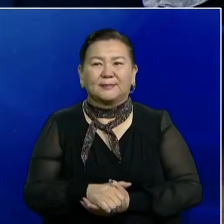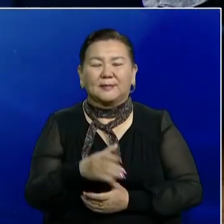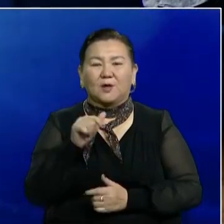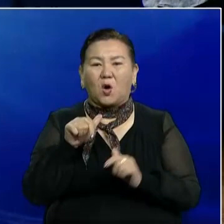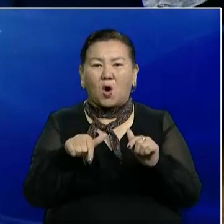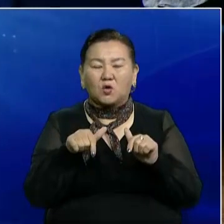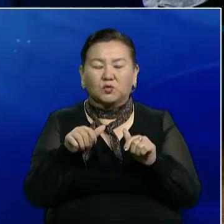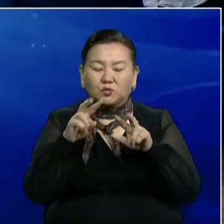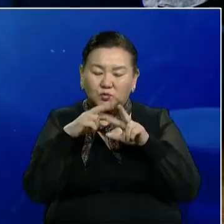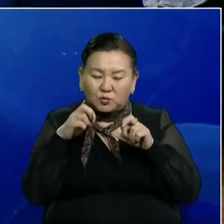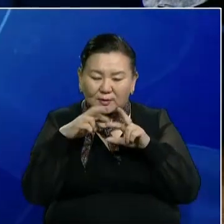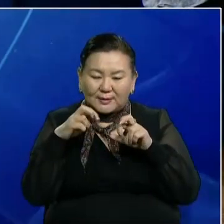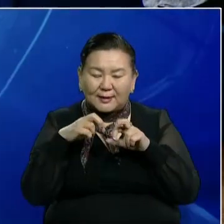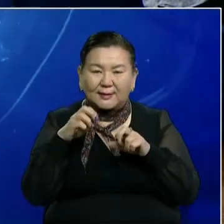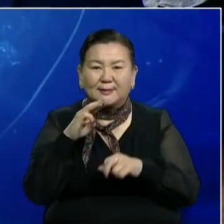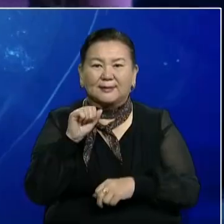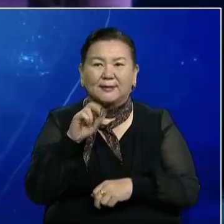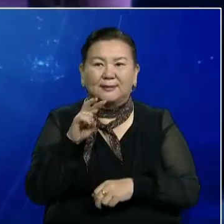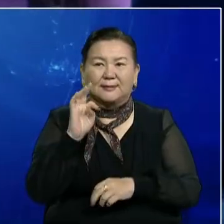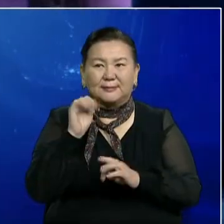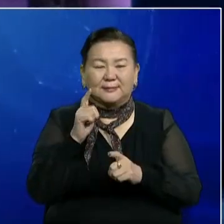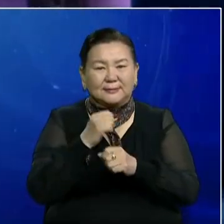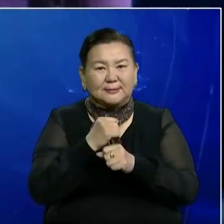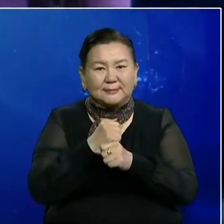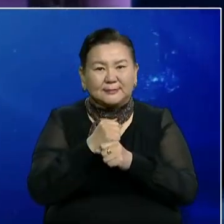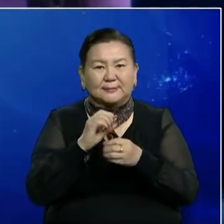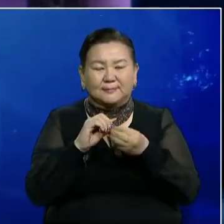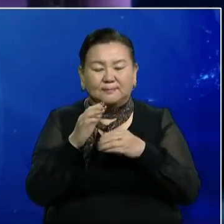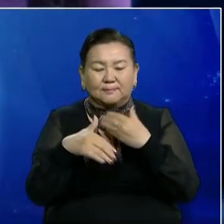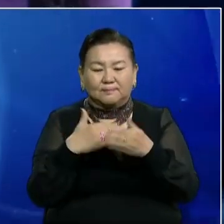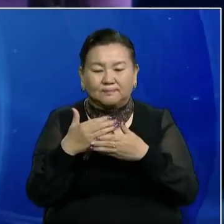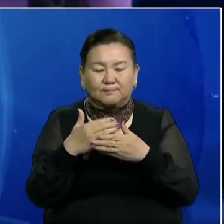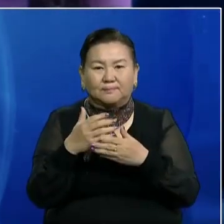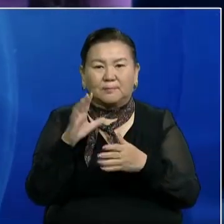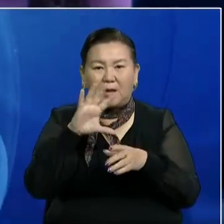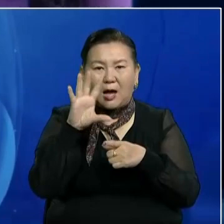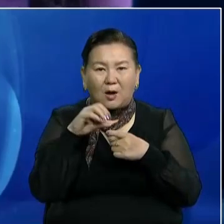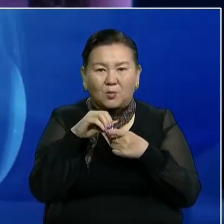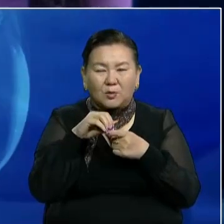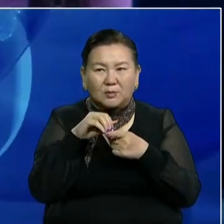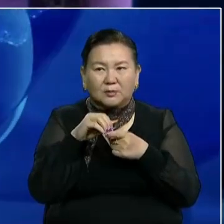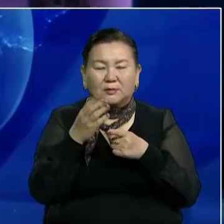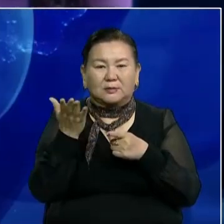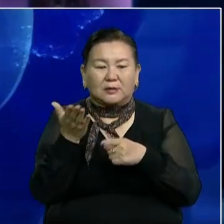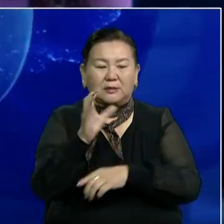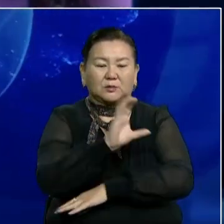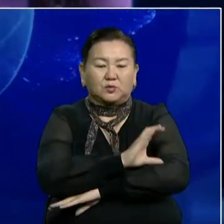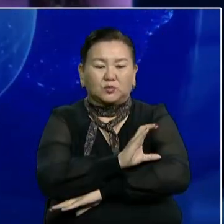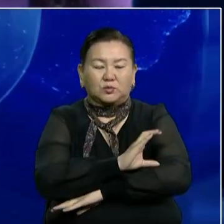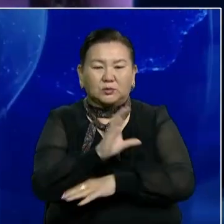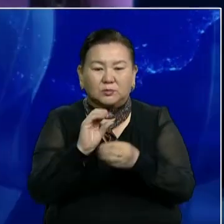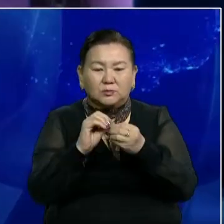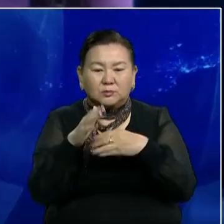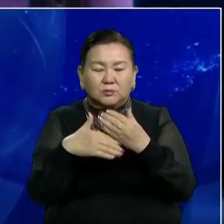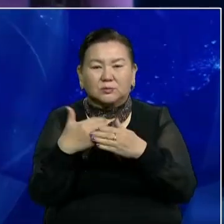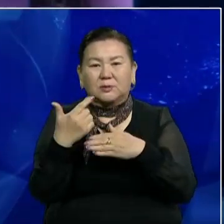Одоо чинь судалгааны тал дээр бол мэдээж маш олон ажлуудыг бас ингэ хийж байгаа. Одоо би сая агуулгаар нэгж харлаа. Ганцхан таан сургууль дэр ингэ